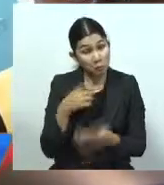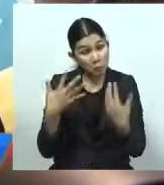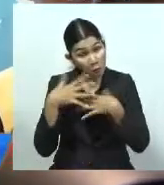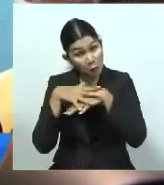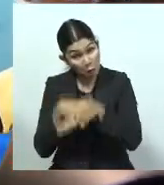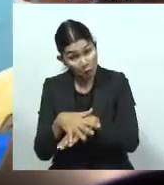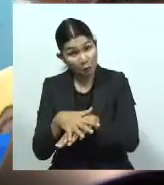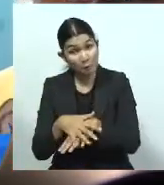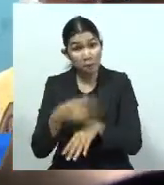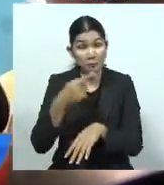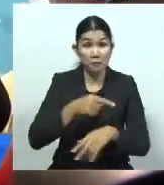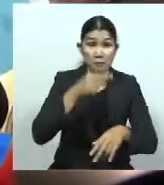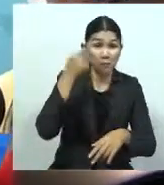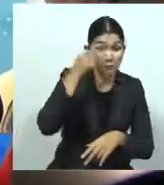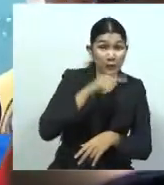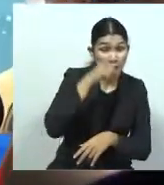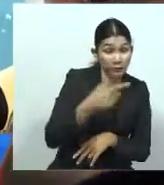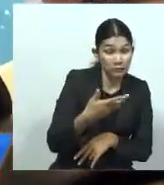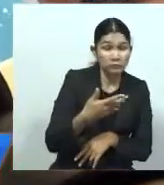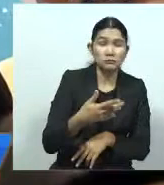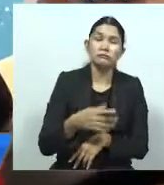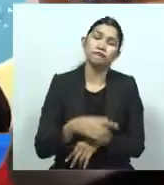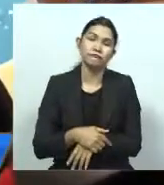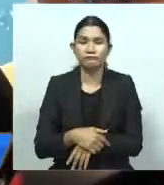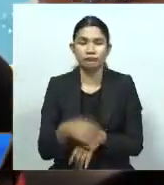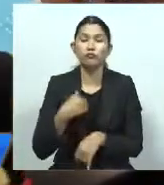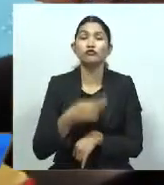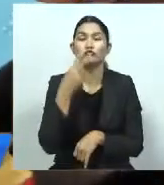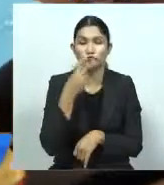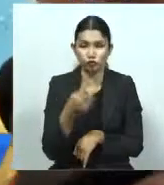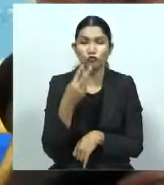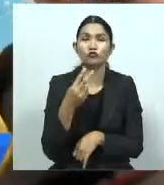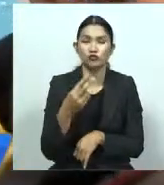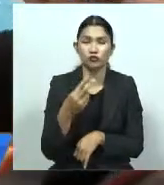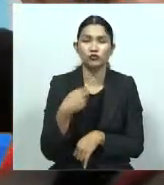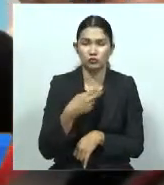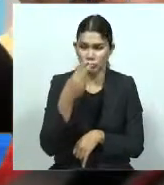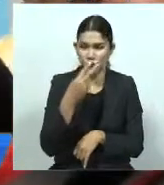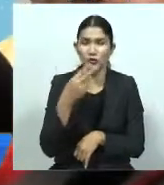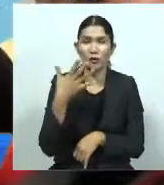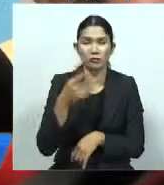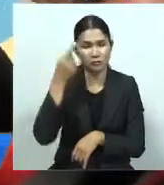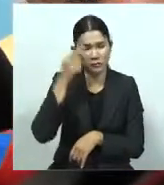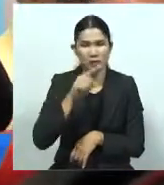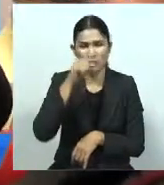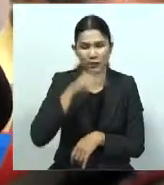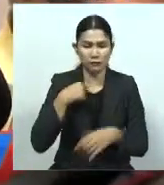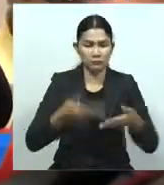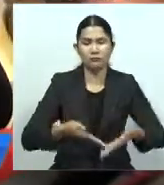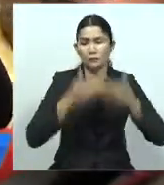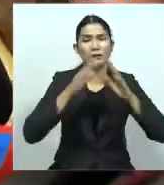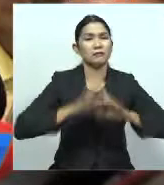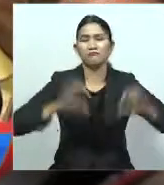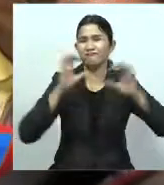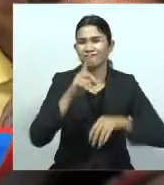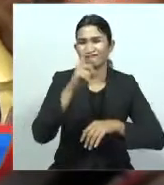คเพื่อไทยได้ไหม ค ุณอนุทินก็ให้เหตุผลว่าดูสภาพการเพื่อไทยไม่น่าจะจัดตั้งรัฐบาลได